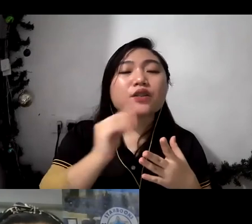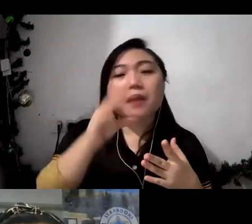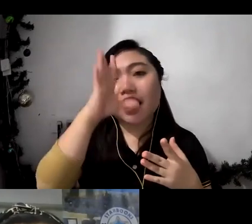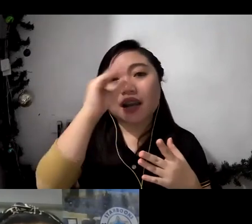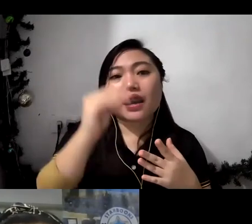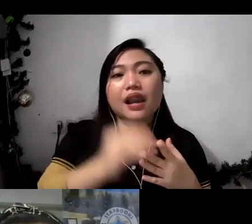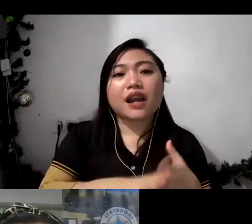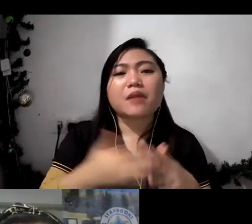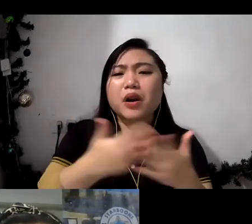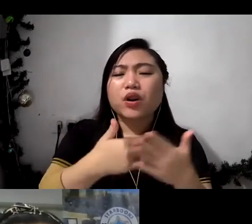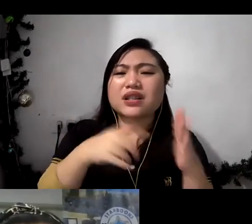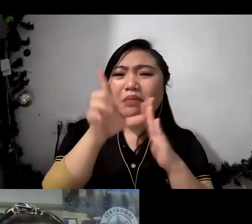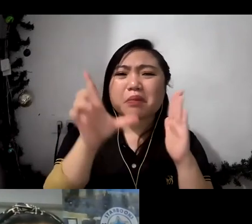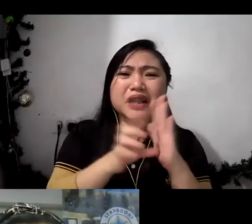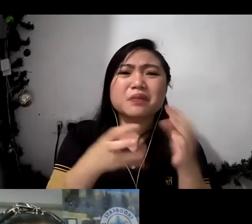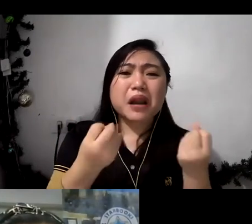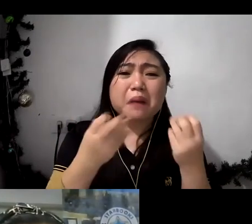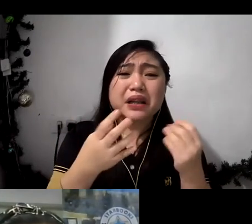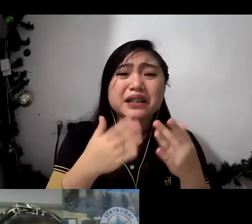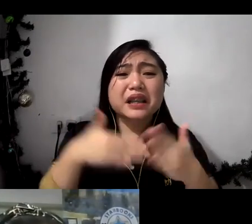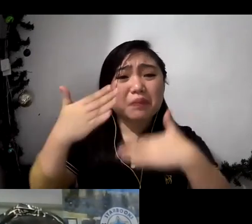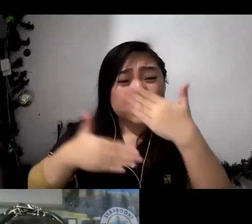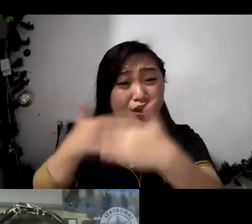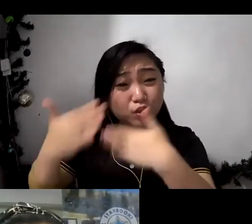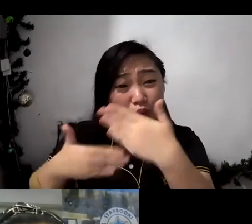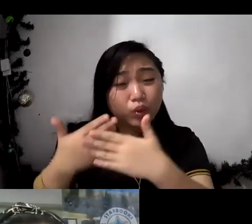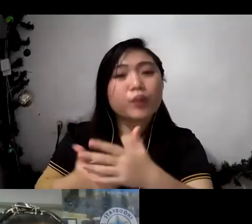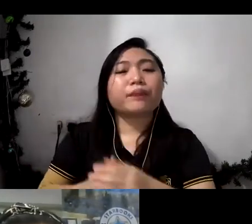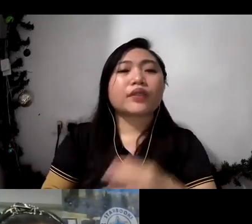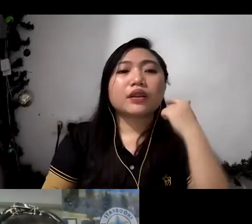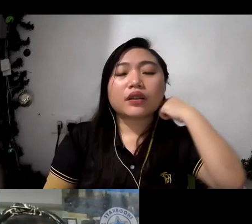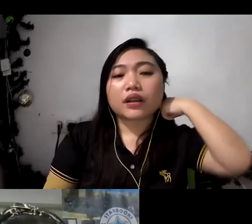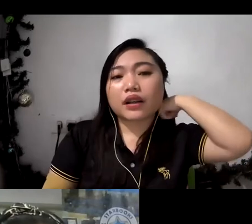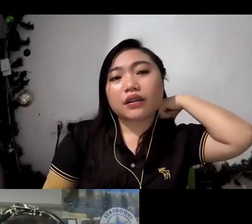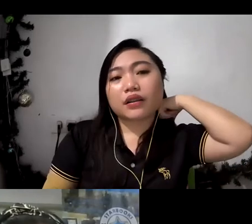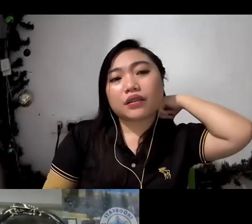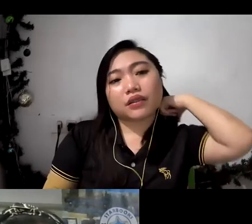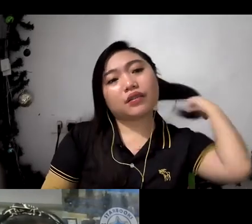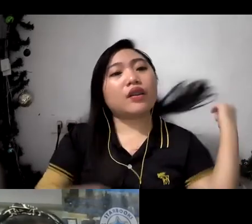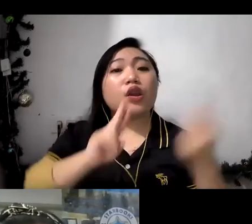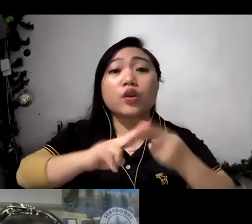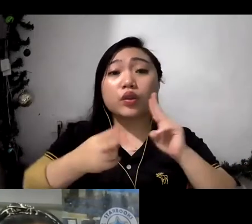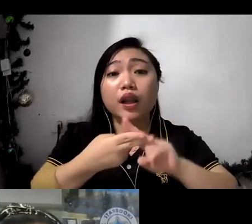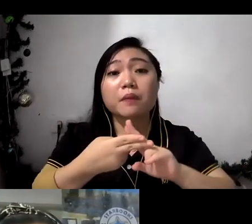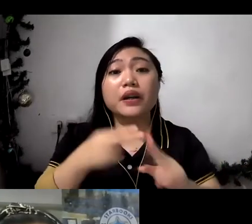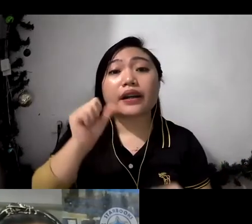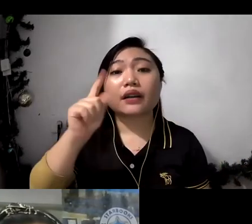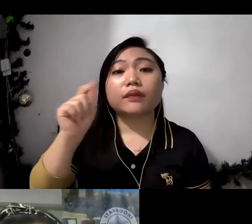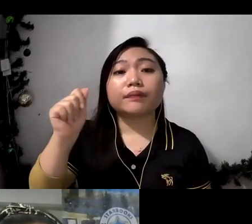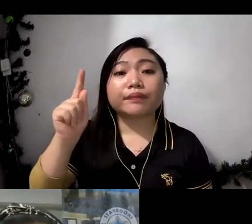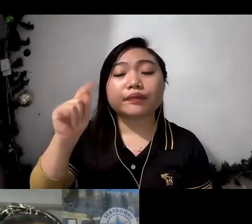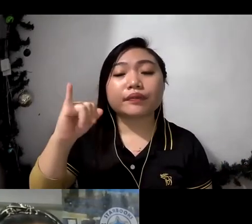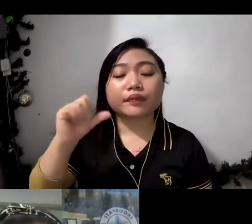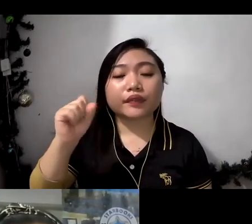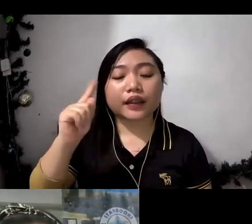yan maisabatas, marami pong mga pinagdadaanan. At yung number ng statistics, magsasabi po yan,